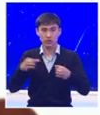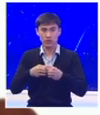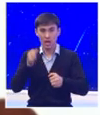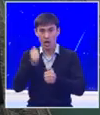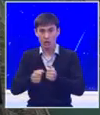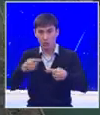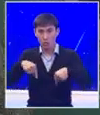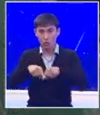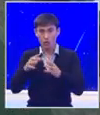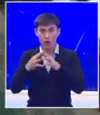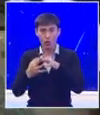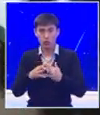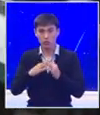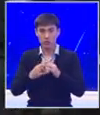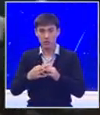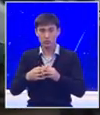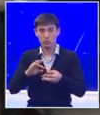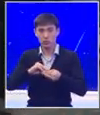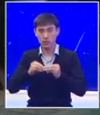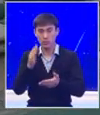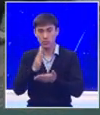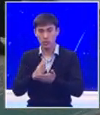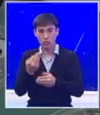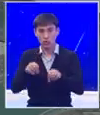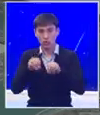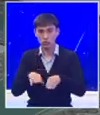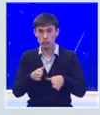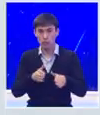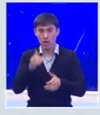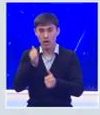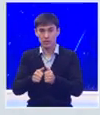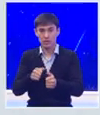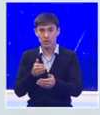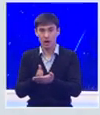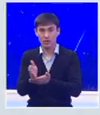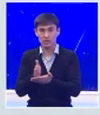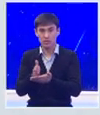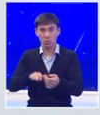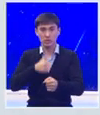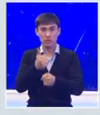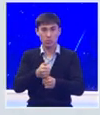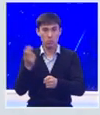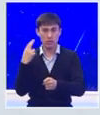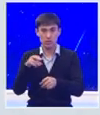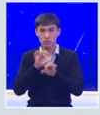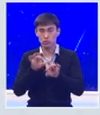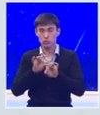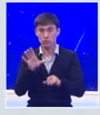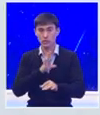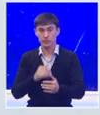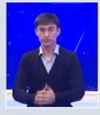Әрбір округ ауылда бас қатыратын мәселе бар. Оның шешілу жолдарын әр салаға қатысты басқарма басшылары түсіндіріп берді.